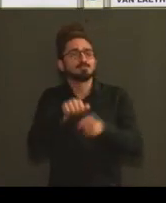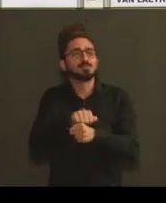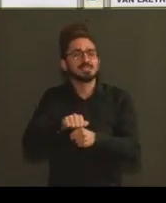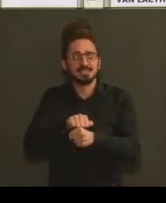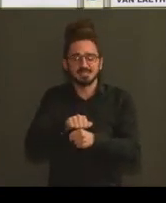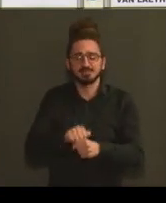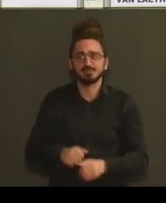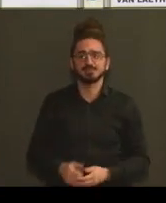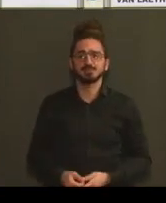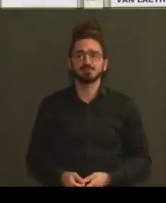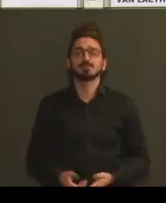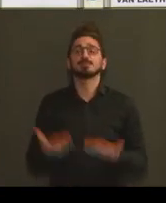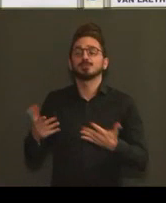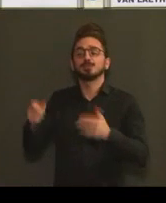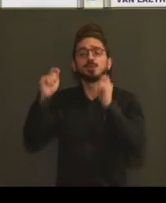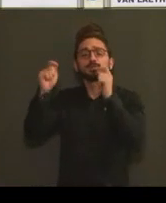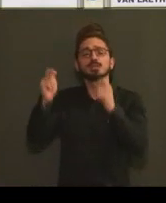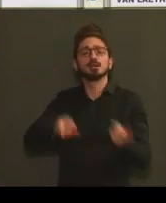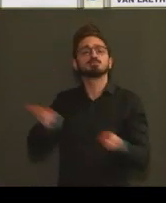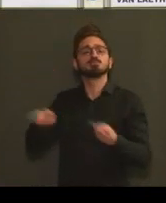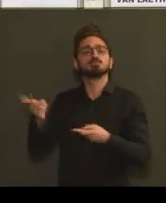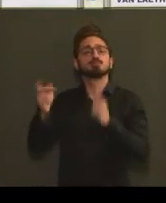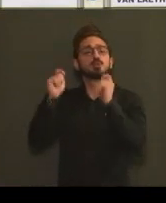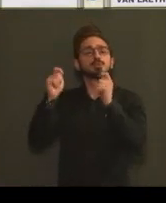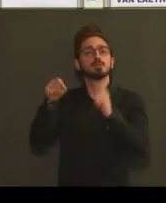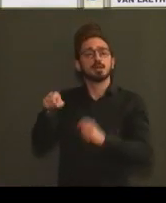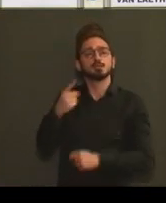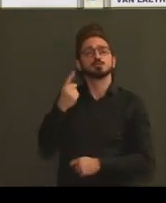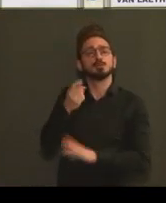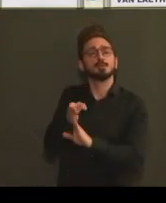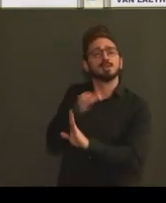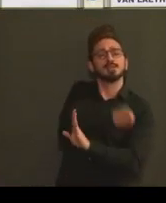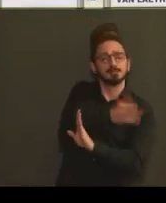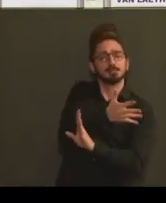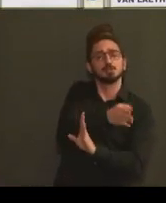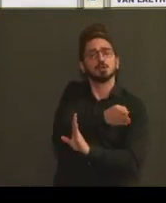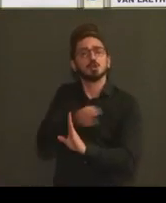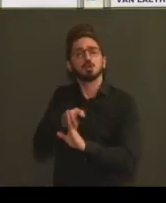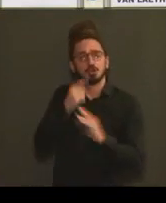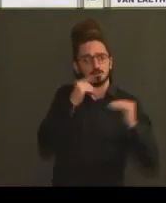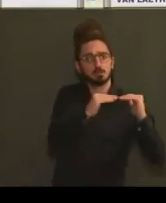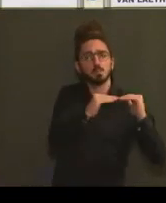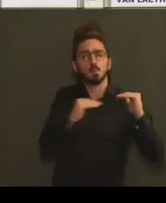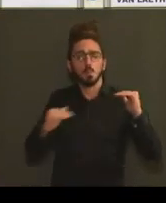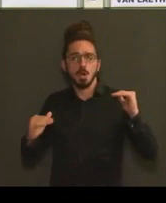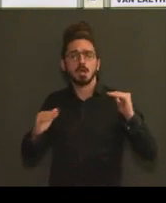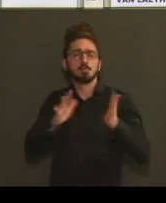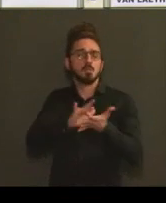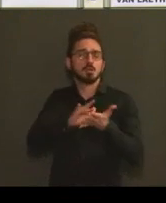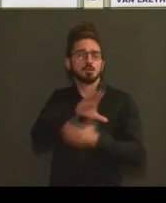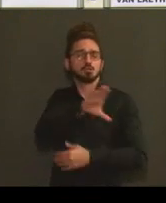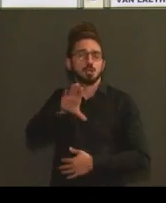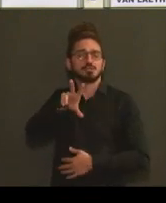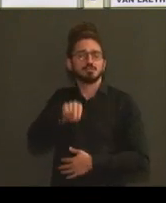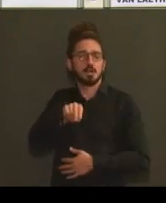moyenne 120 nouvelles admissions à l'hôpital par jour et on voit très bien sur la courbe qui est devant vous que ceci